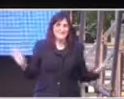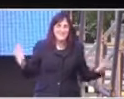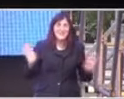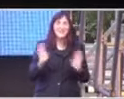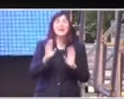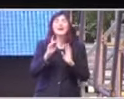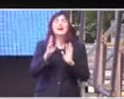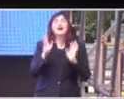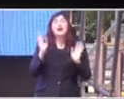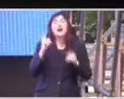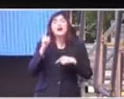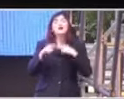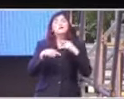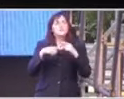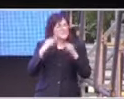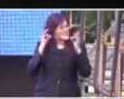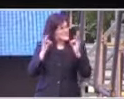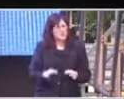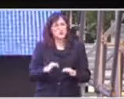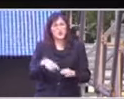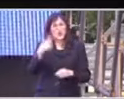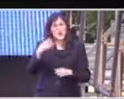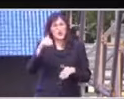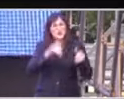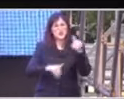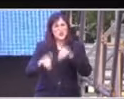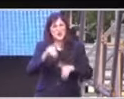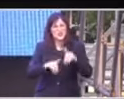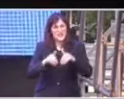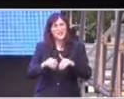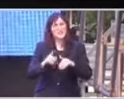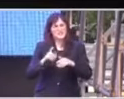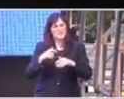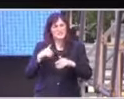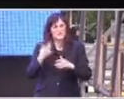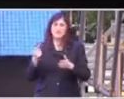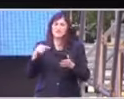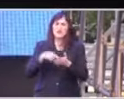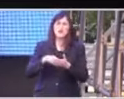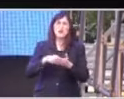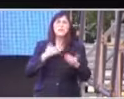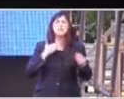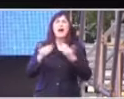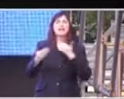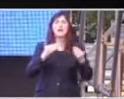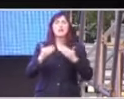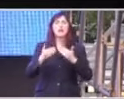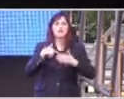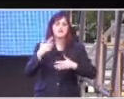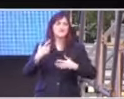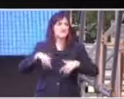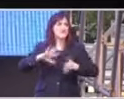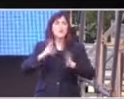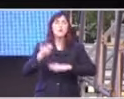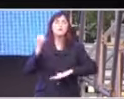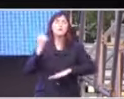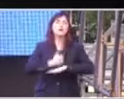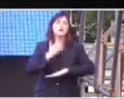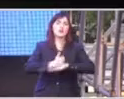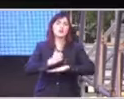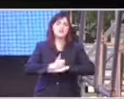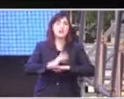stare in Parlamento da protagonisti come sappiamo stare in Parlamento da protagonisti Ma sarà anche quello di portare nel